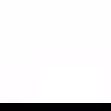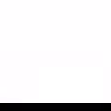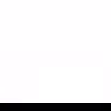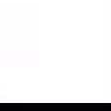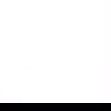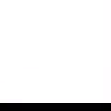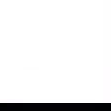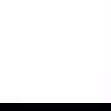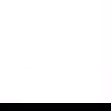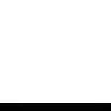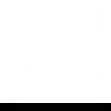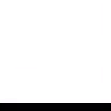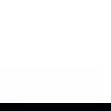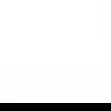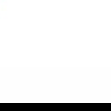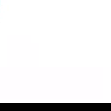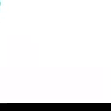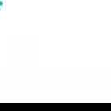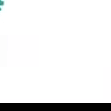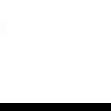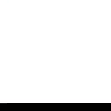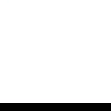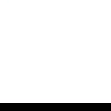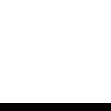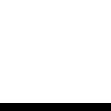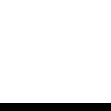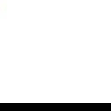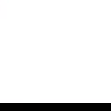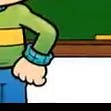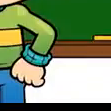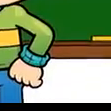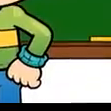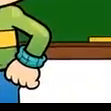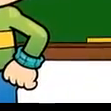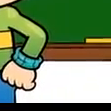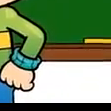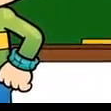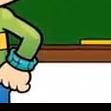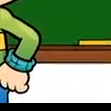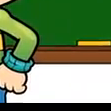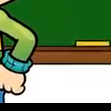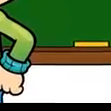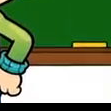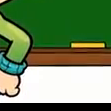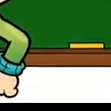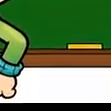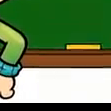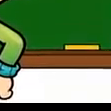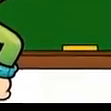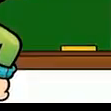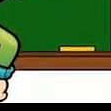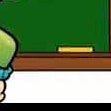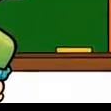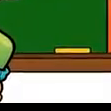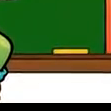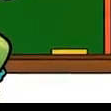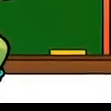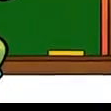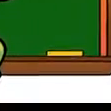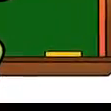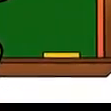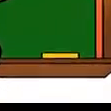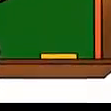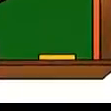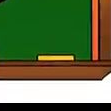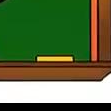eshitgan ma'lumotlarni yodda saqlab qoladi. Ketma-ketlikka rioya qiling. Ba'zida hikoyaning boshi va oxirini eslab qolasiz, ammo